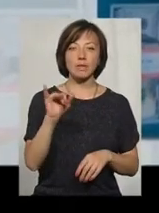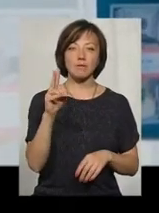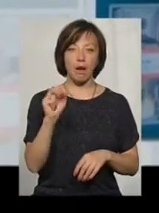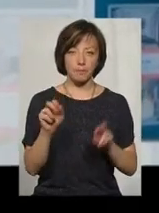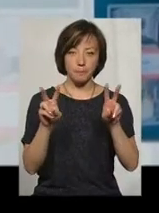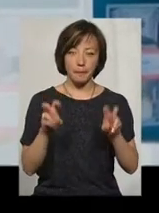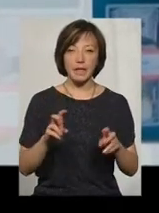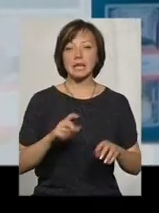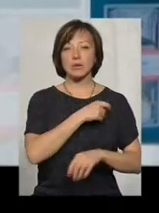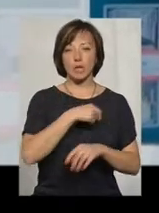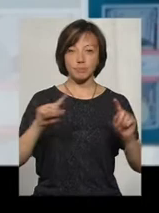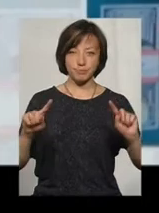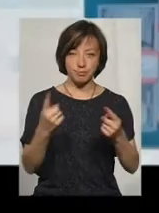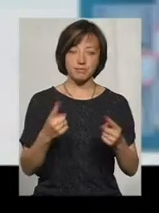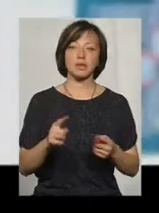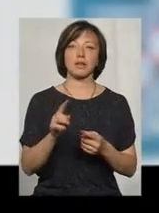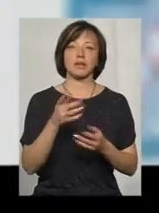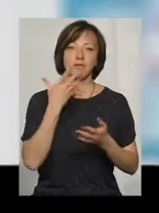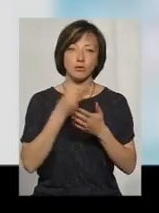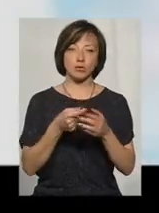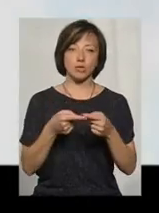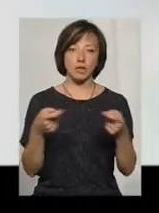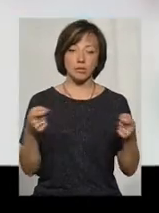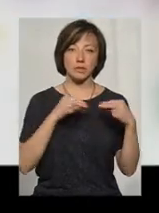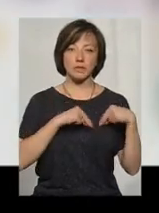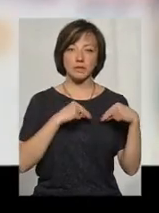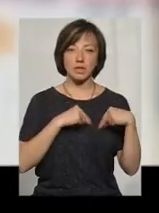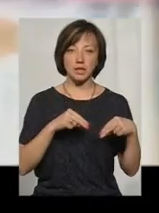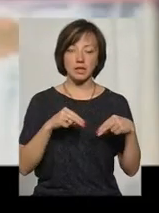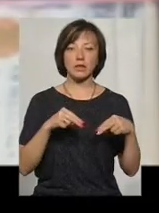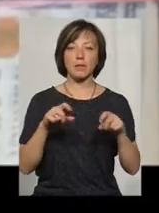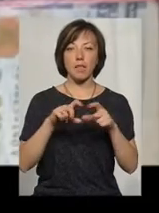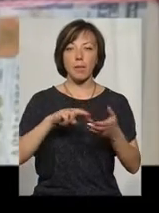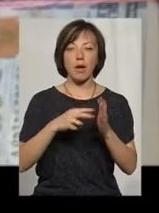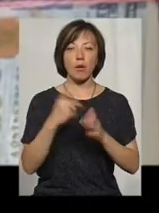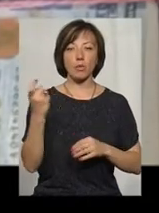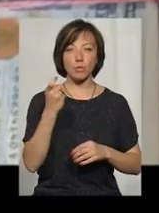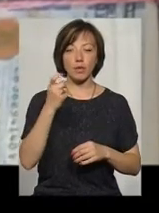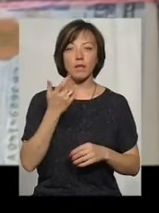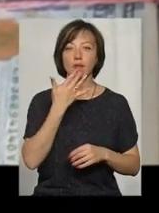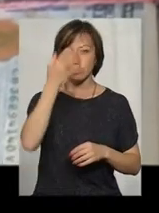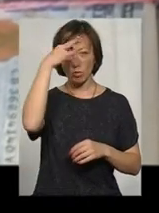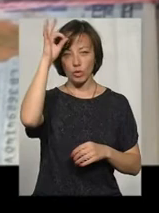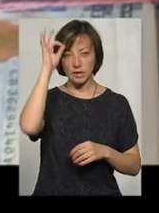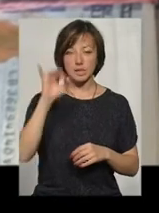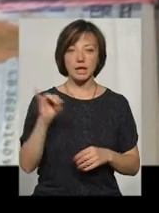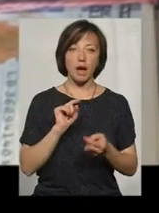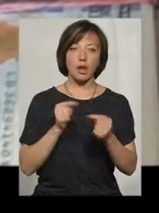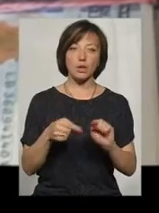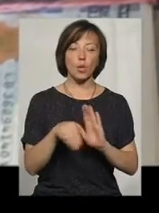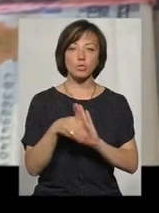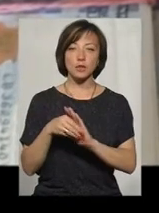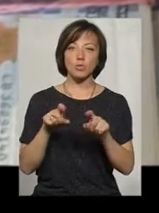на гарячому, у власному ж готелі співробітники Департаменту захисту економіки Нацполіції України та Національного антикорупційного